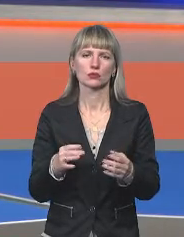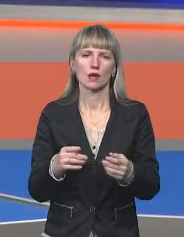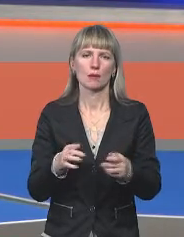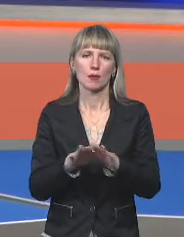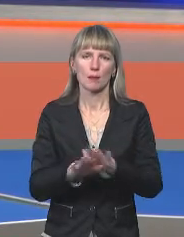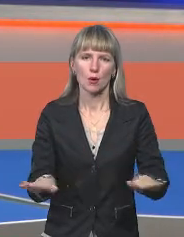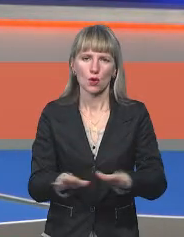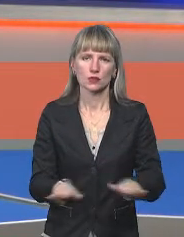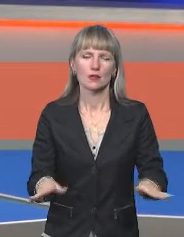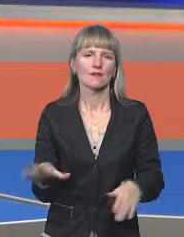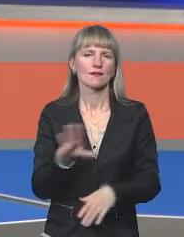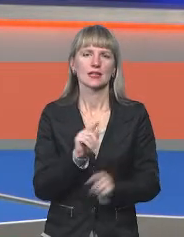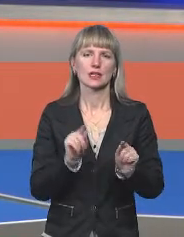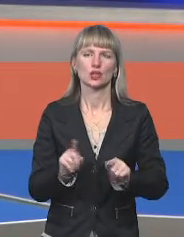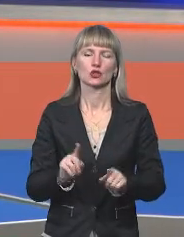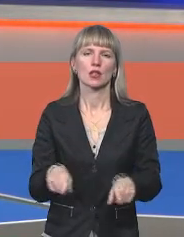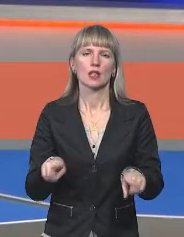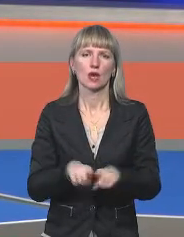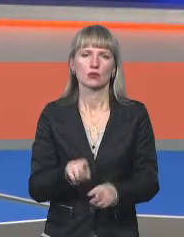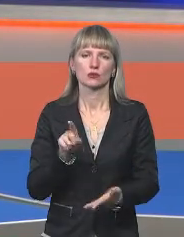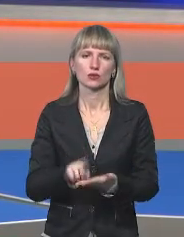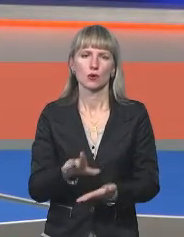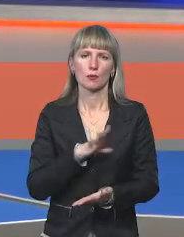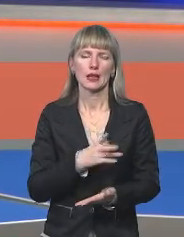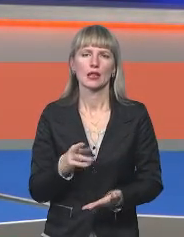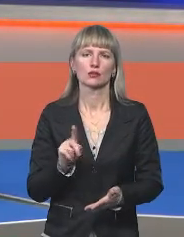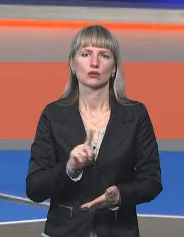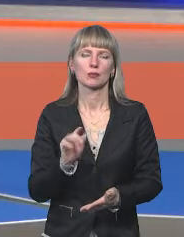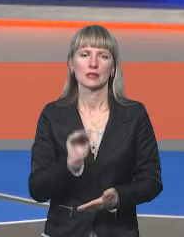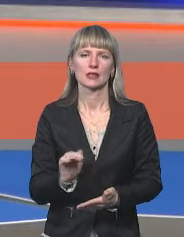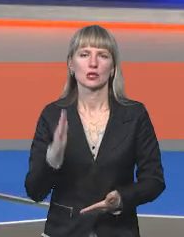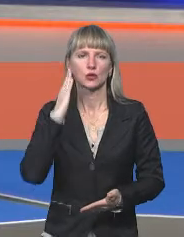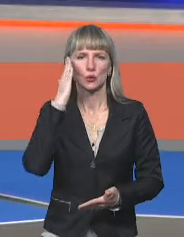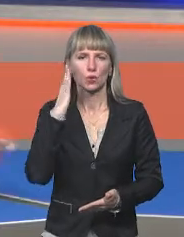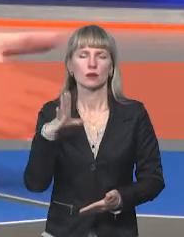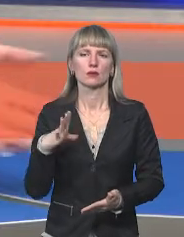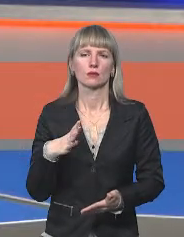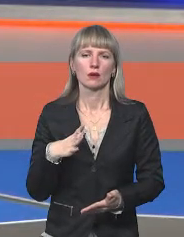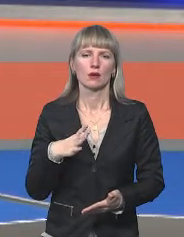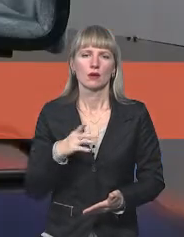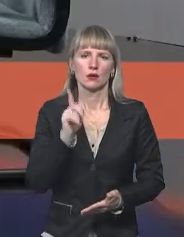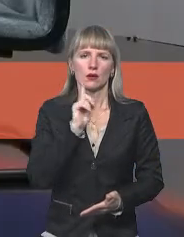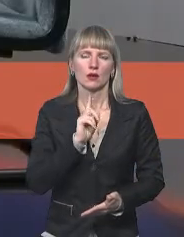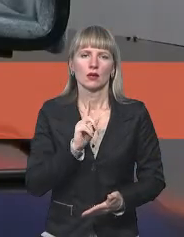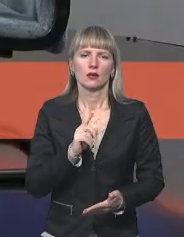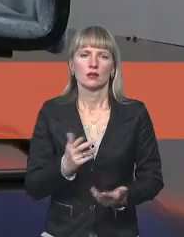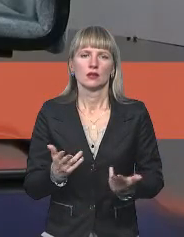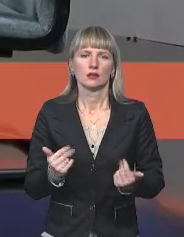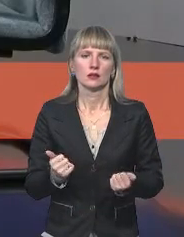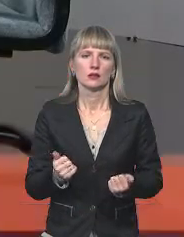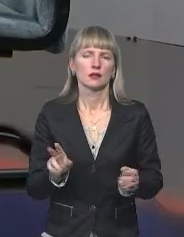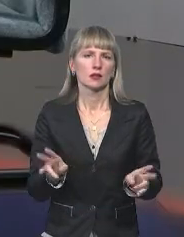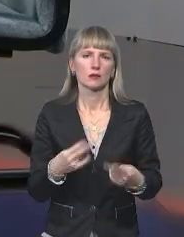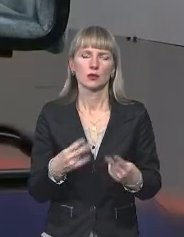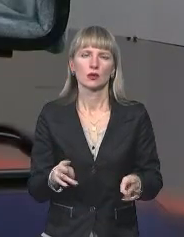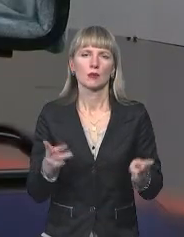простинями, покривалами, тобто все те, що також має бути для того, щоб дитячий сон був. Ну, тобто, ну, батькам комфортний.